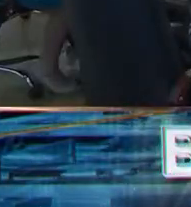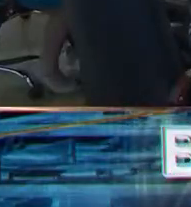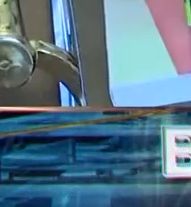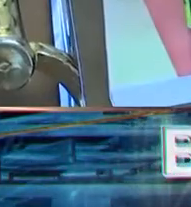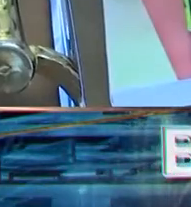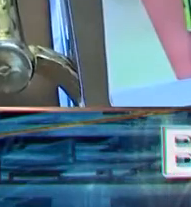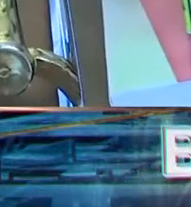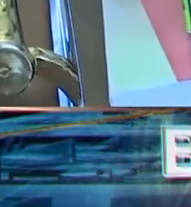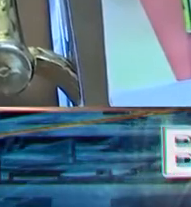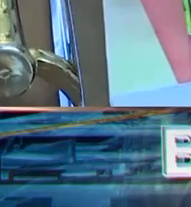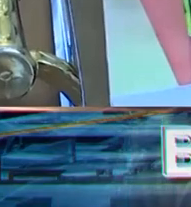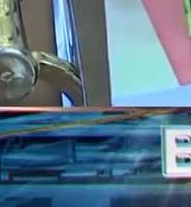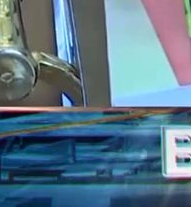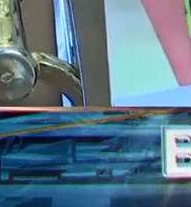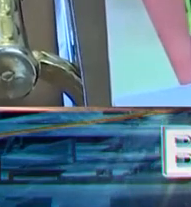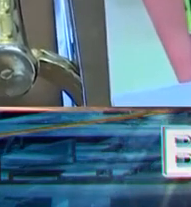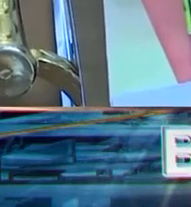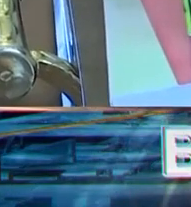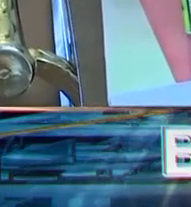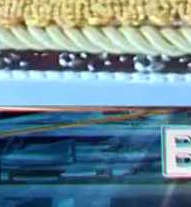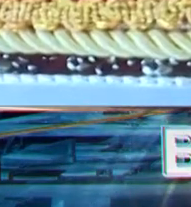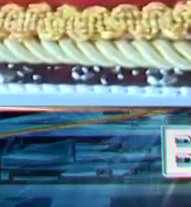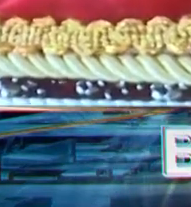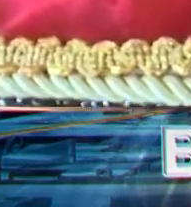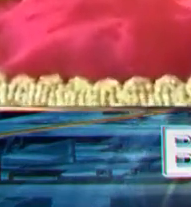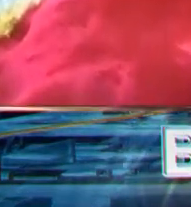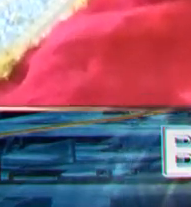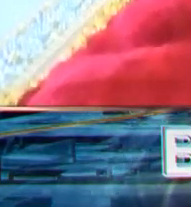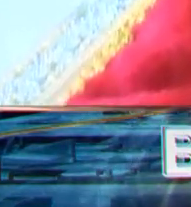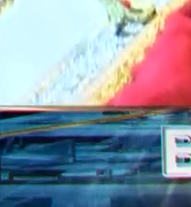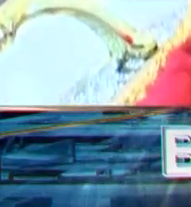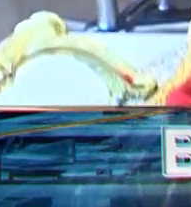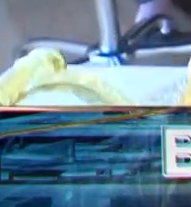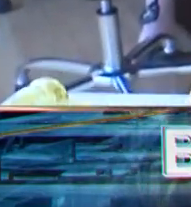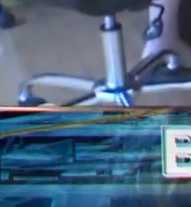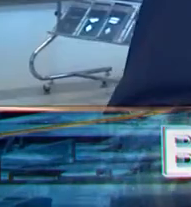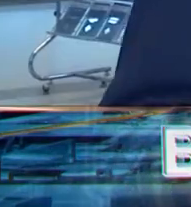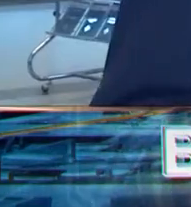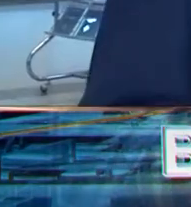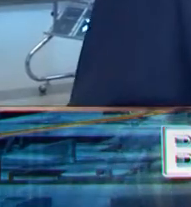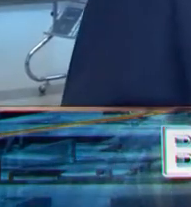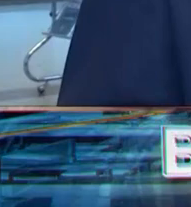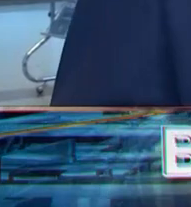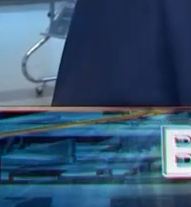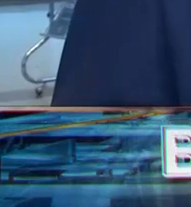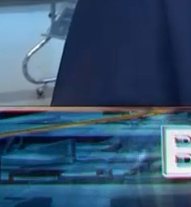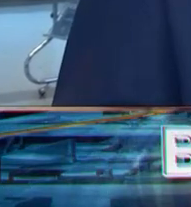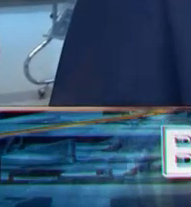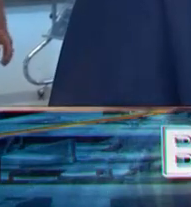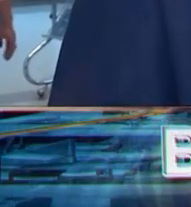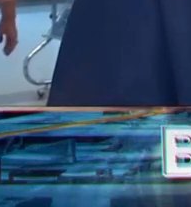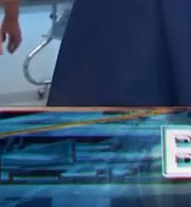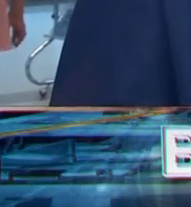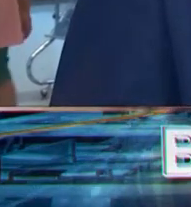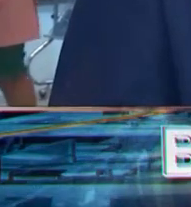Оқырман назарына облыс әкімі қолдауымен жетісулық 14 ақын жазушының кітаптары жарыққа шықты. Барлықтарына көптеген